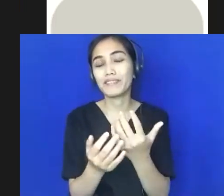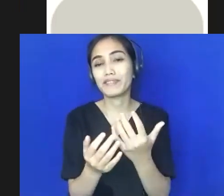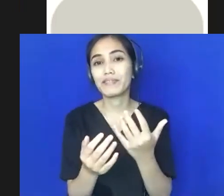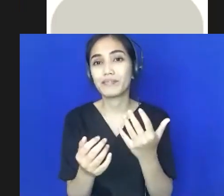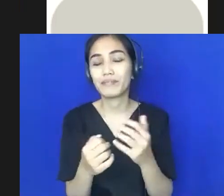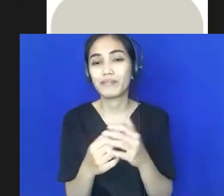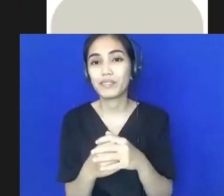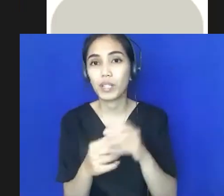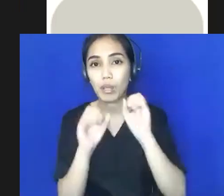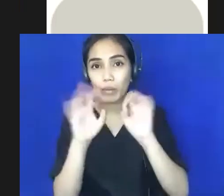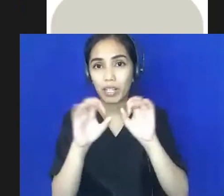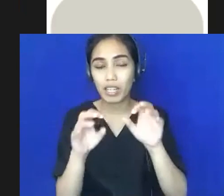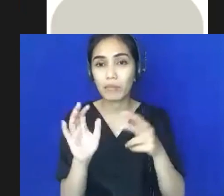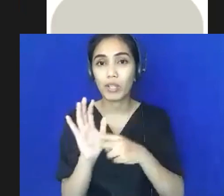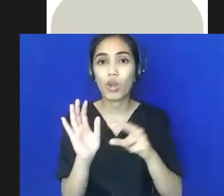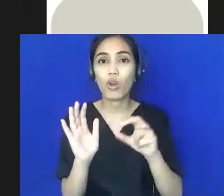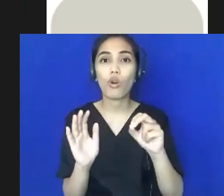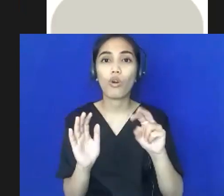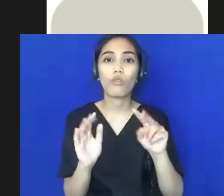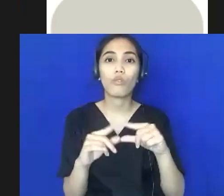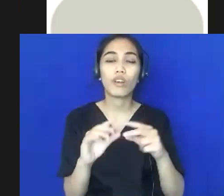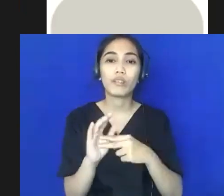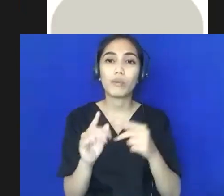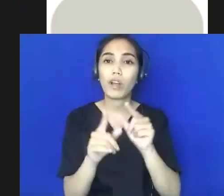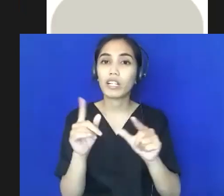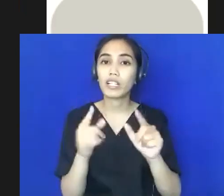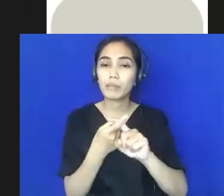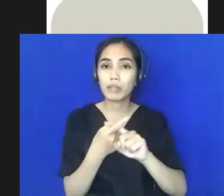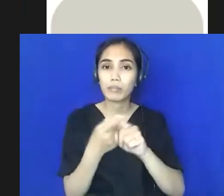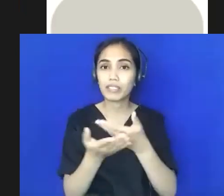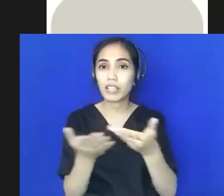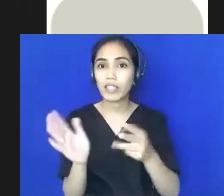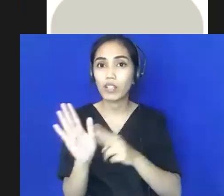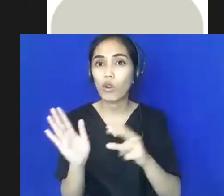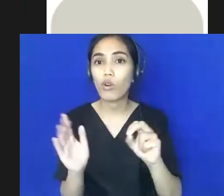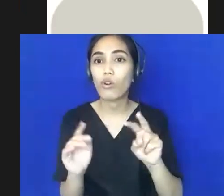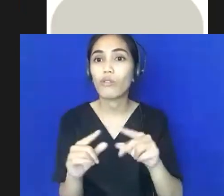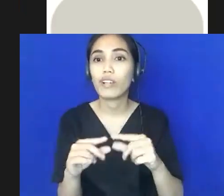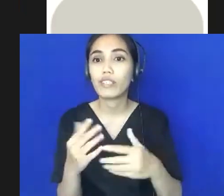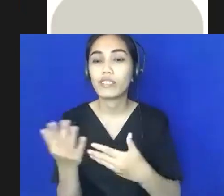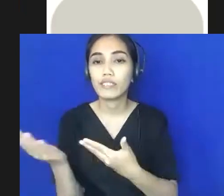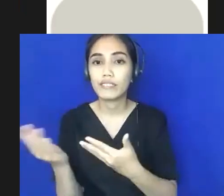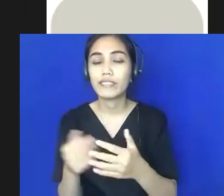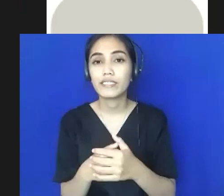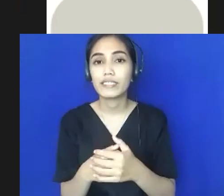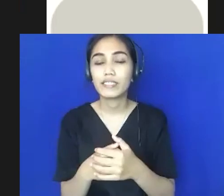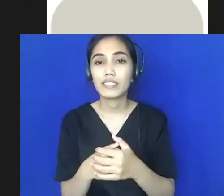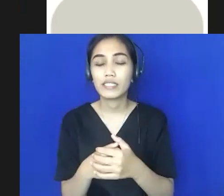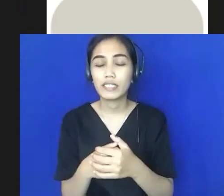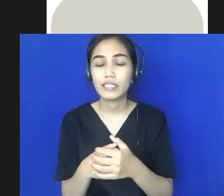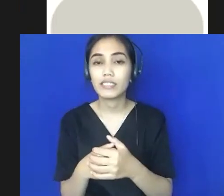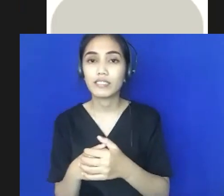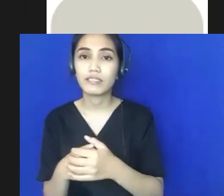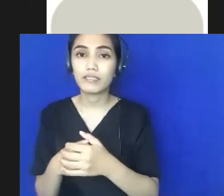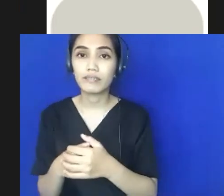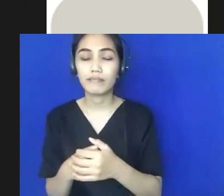ingin disampaikan oleh Adik Novan dan teman-teman mewakili teman-temannya di TTU. Silakan Adik Novan, closing remarks, satu sepatah